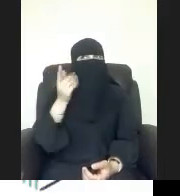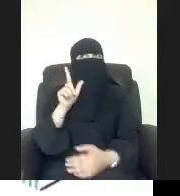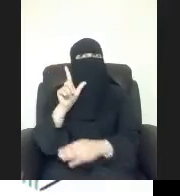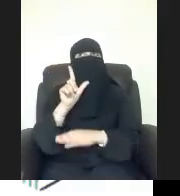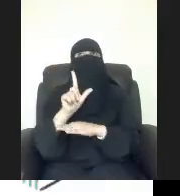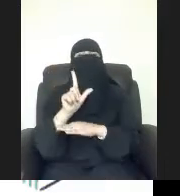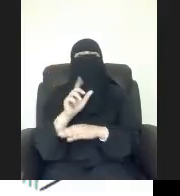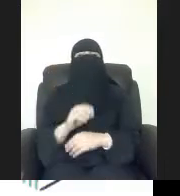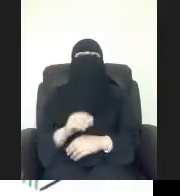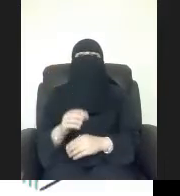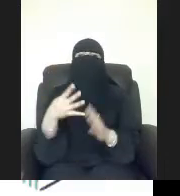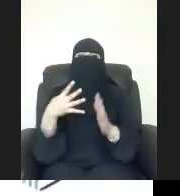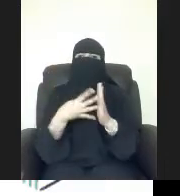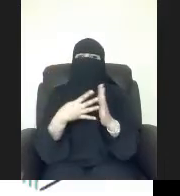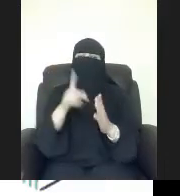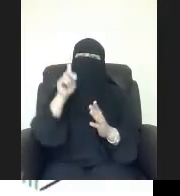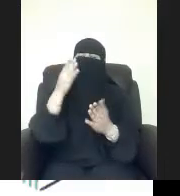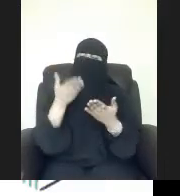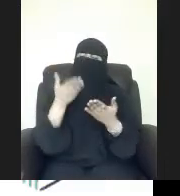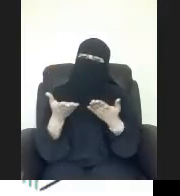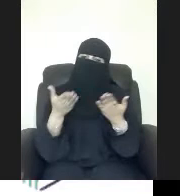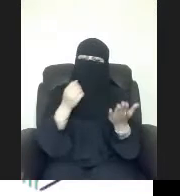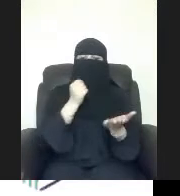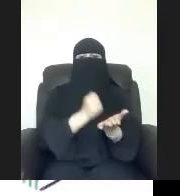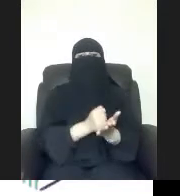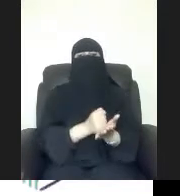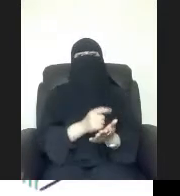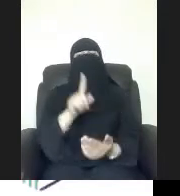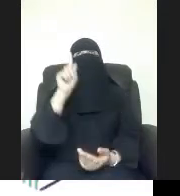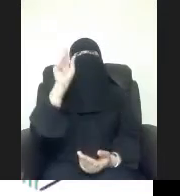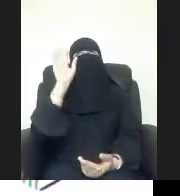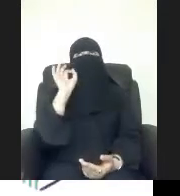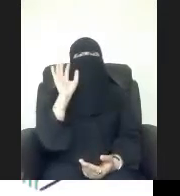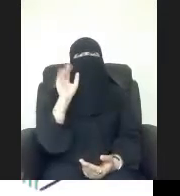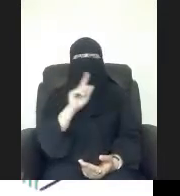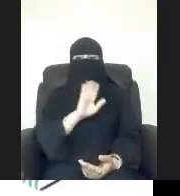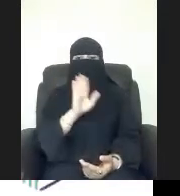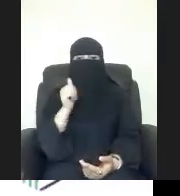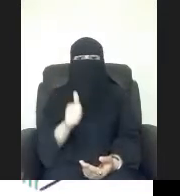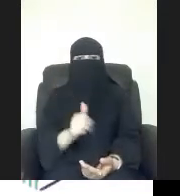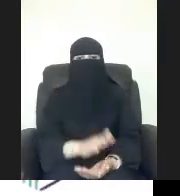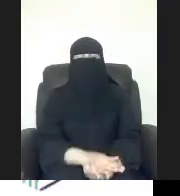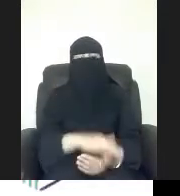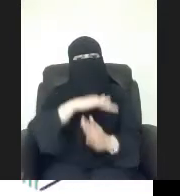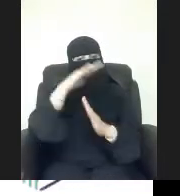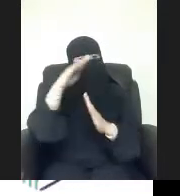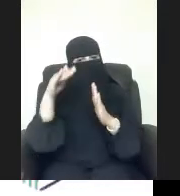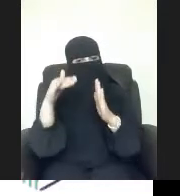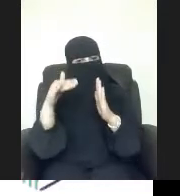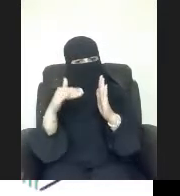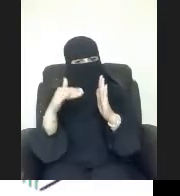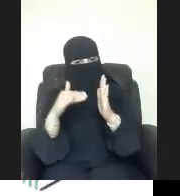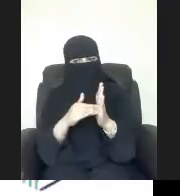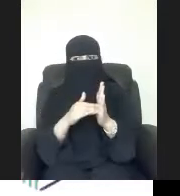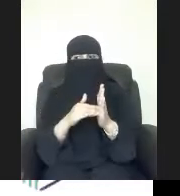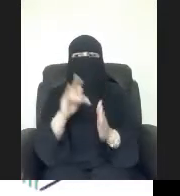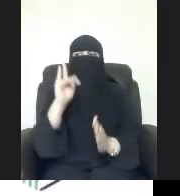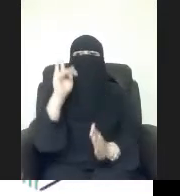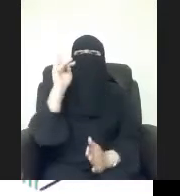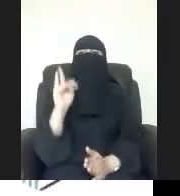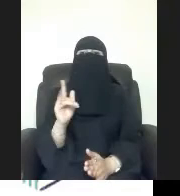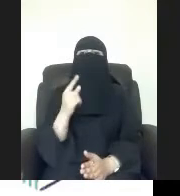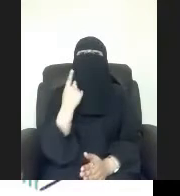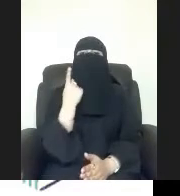وصل الطلب إن شاء الله، وبإذن الله ما يقصرون جميعا. نختم بإذن الله شاكرين لكم جميعا